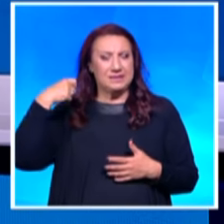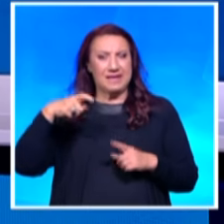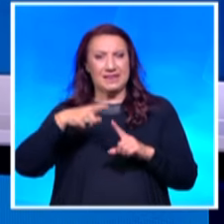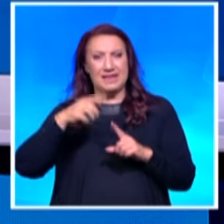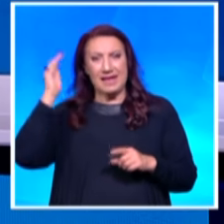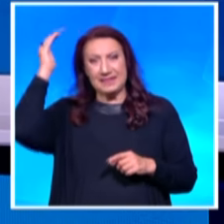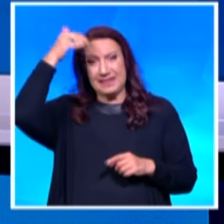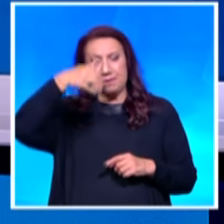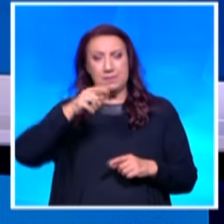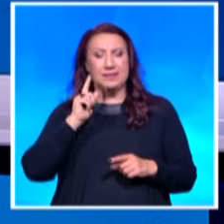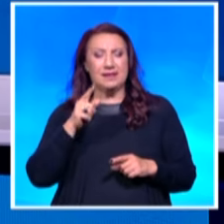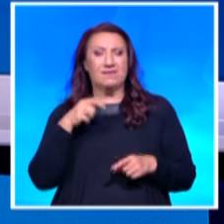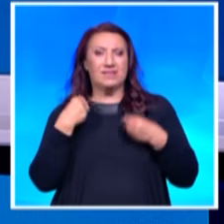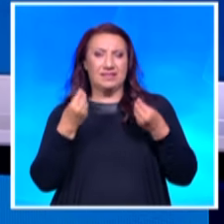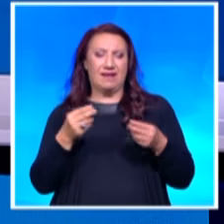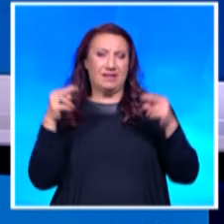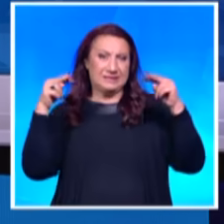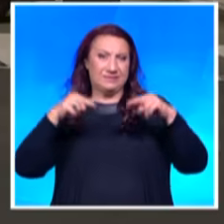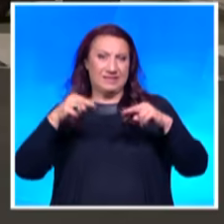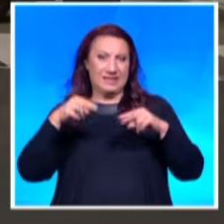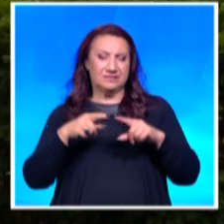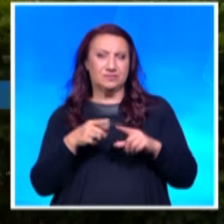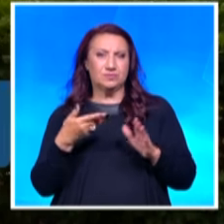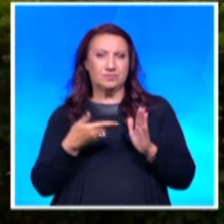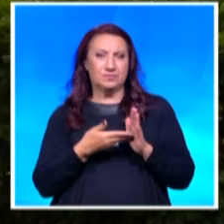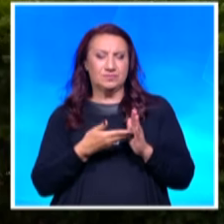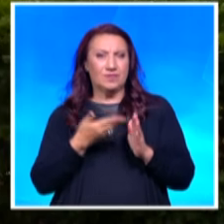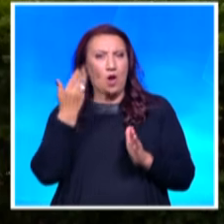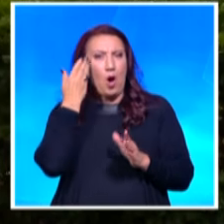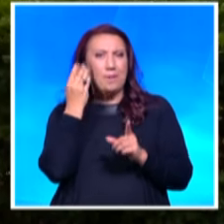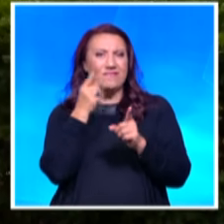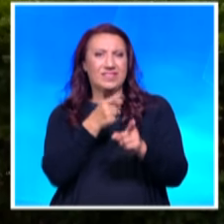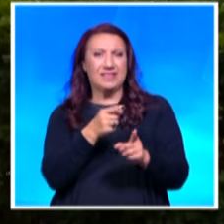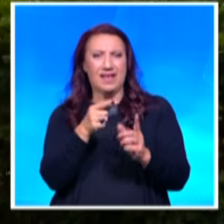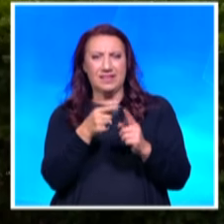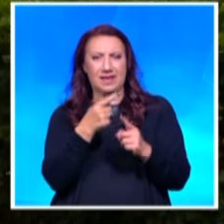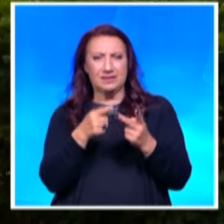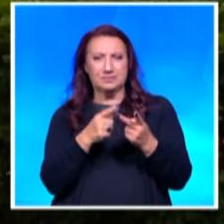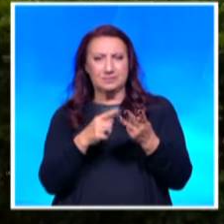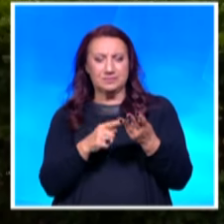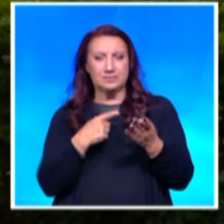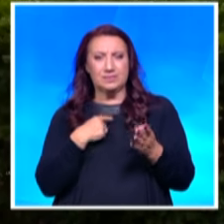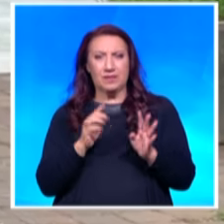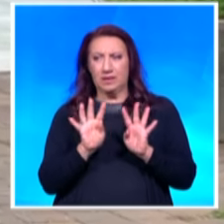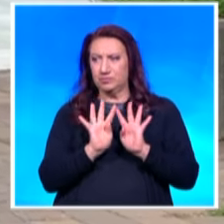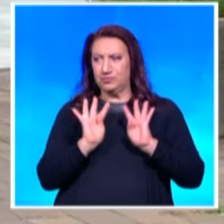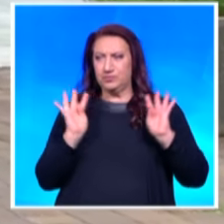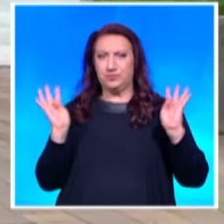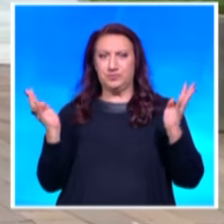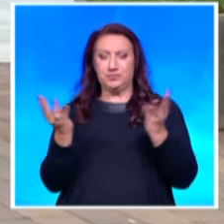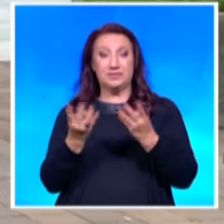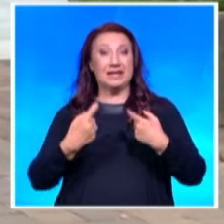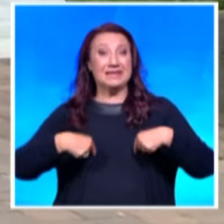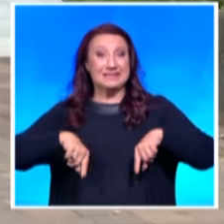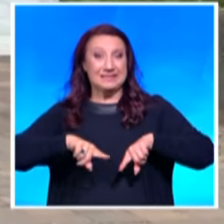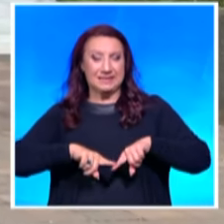Федералния съд по повдигнатите му обвинения. Метални бариери бяха поставени около съда и Капитолия. Обвинителният